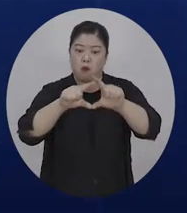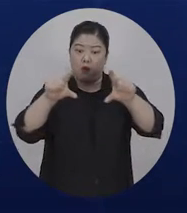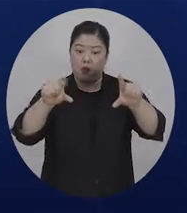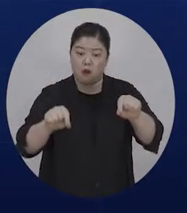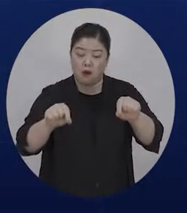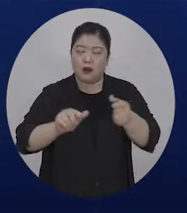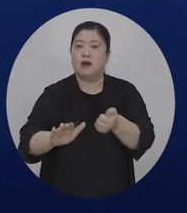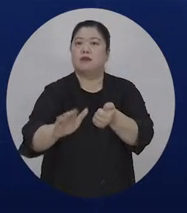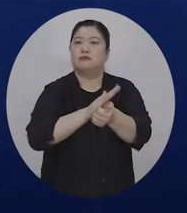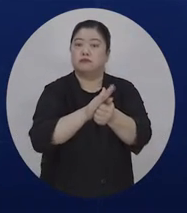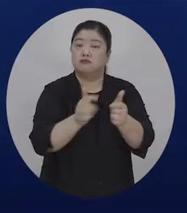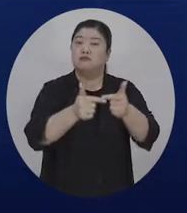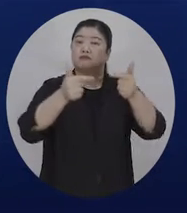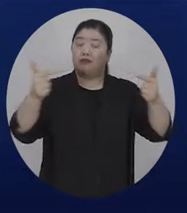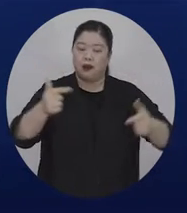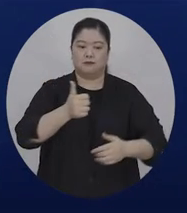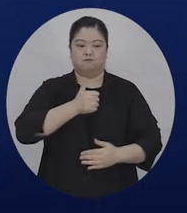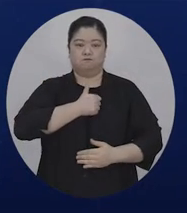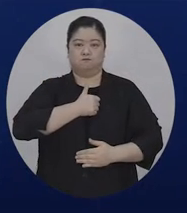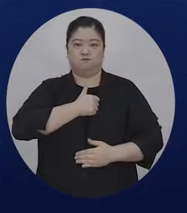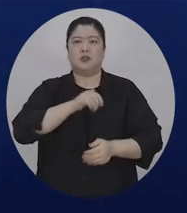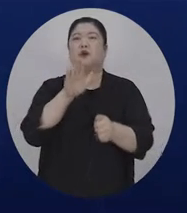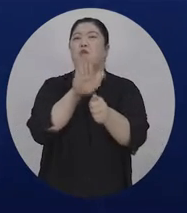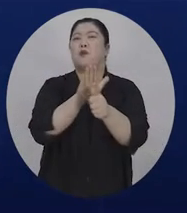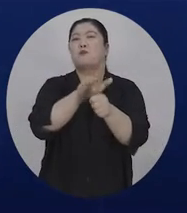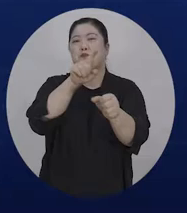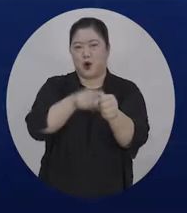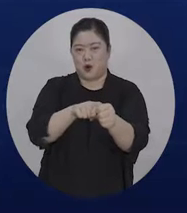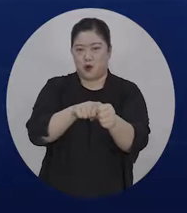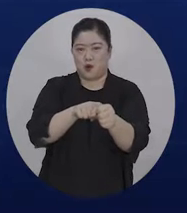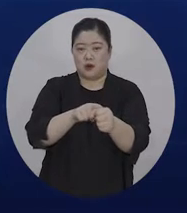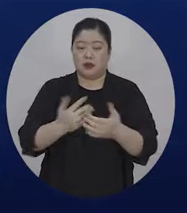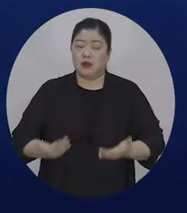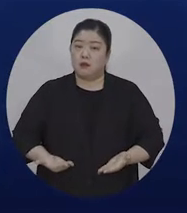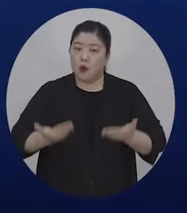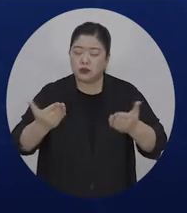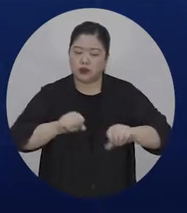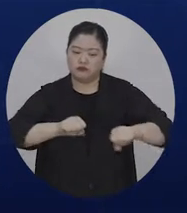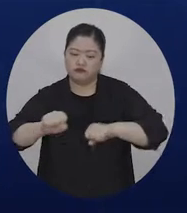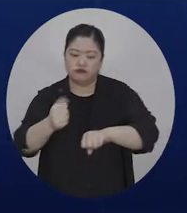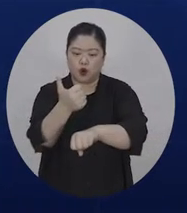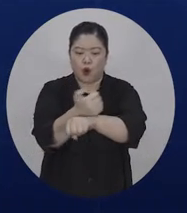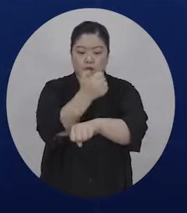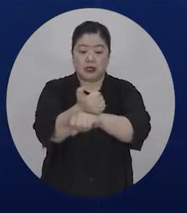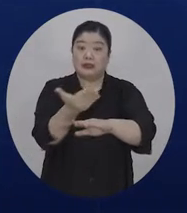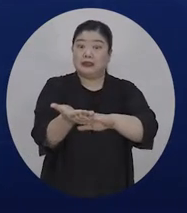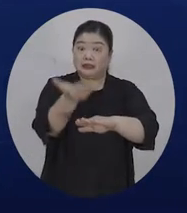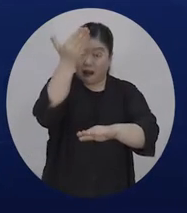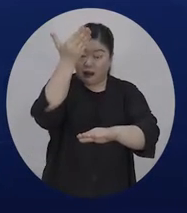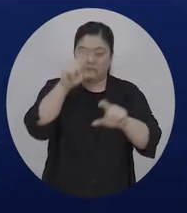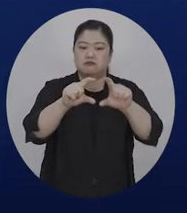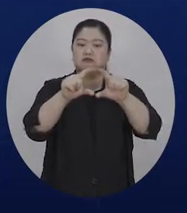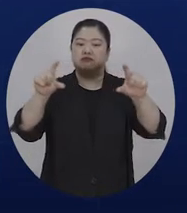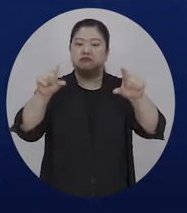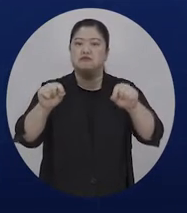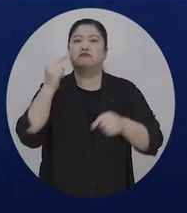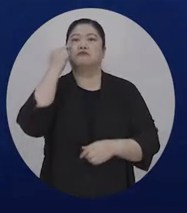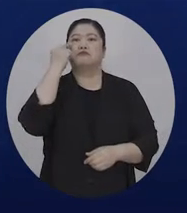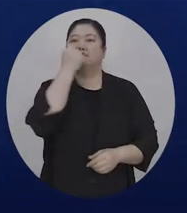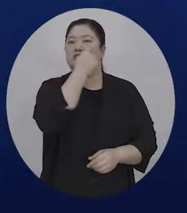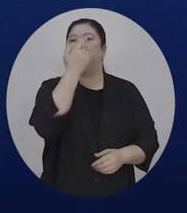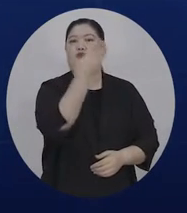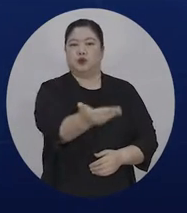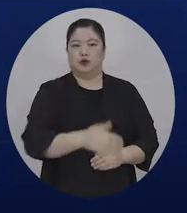우수자원봉사증은 자원봉사자에 대한 보상을 확대하고 자긍심을 높여주기 위해 50시간 이상인 자원봉사자에게